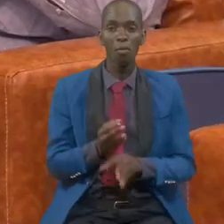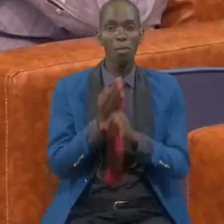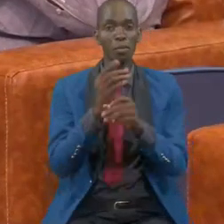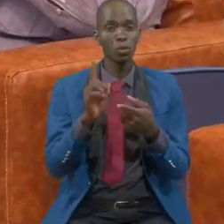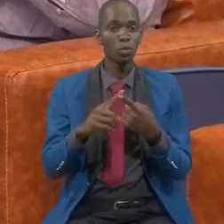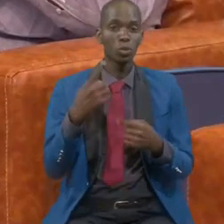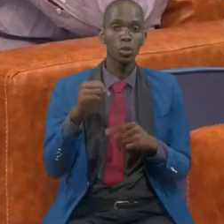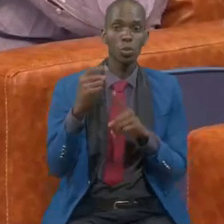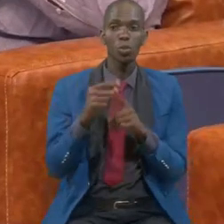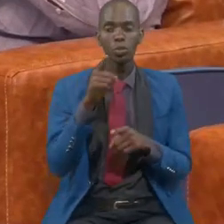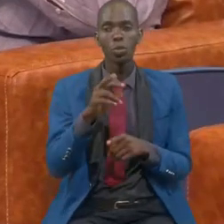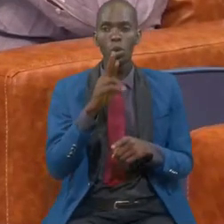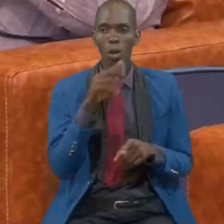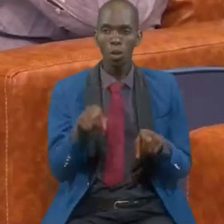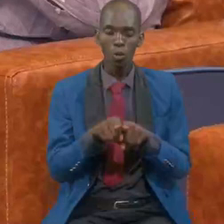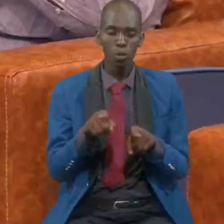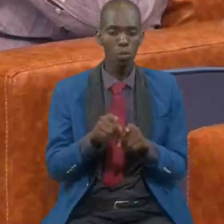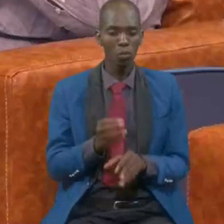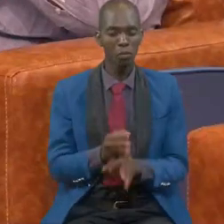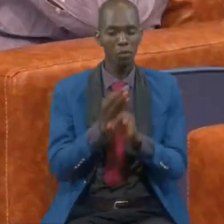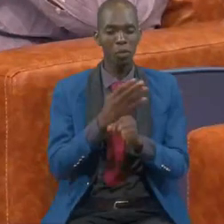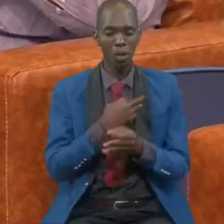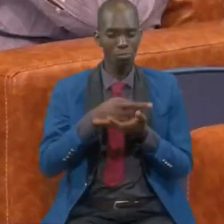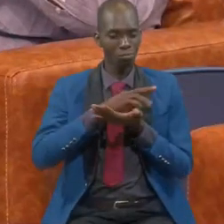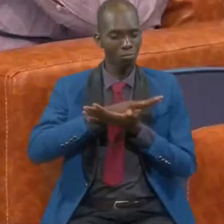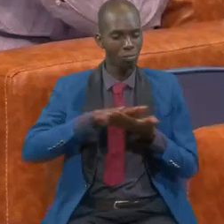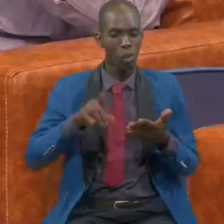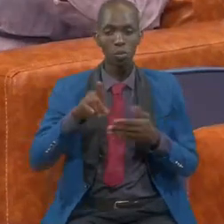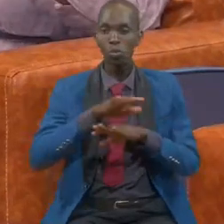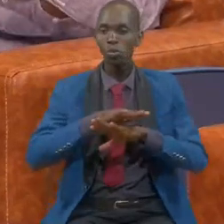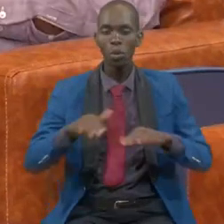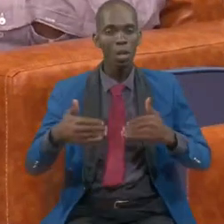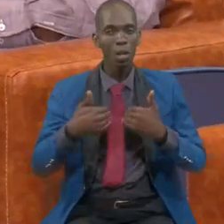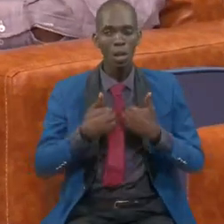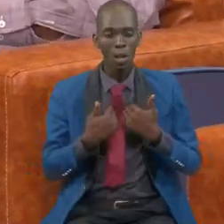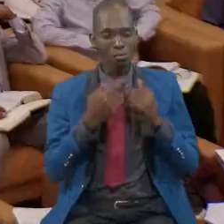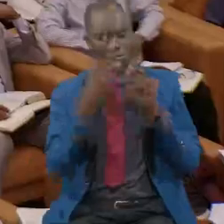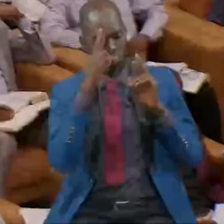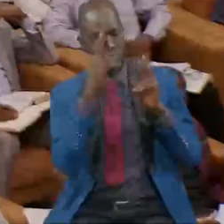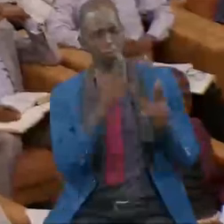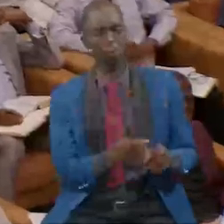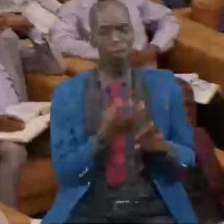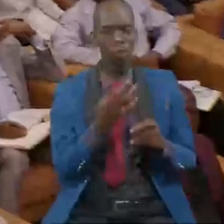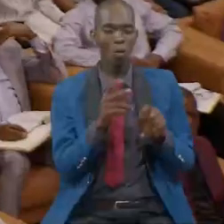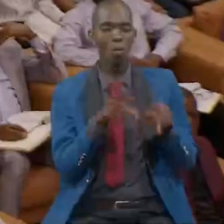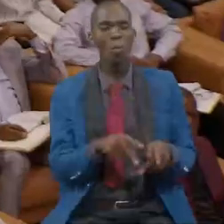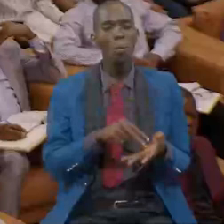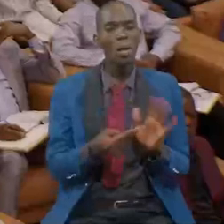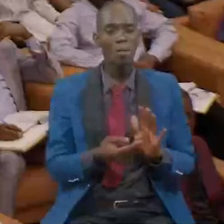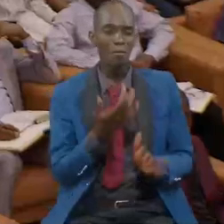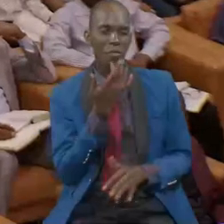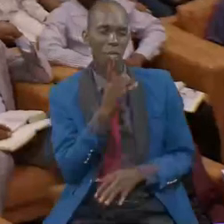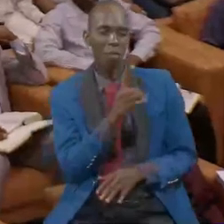il était juste, vous êtes devenu juste, ainsi vous n'avez pas, vous ne faites pas acception de